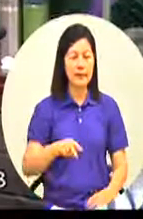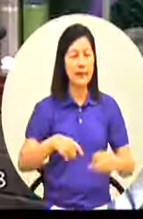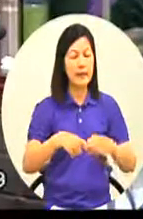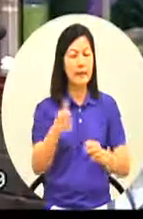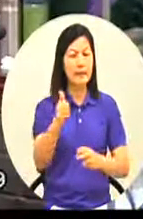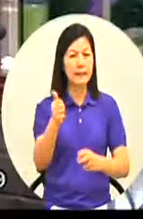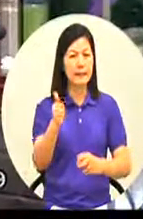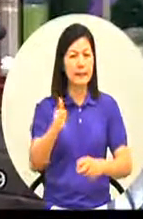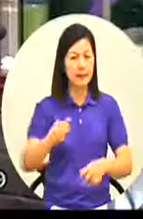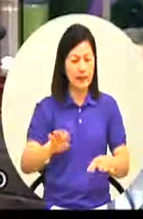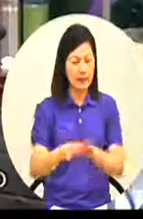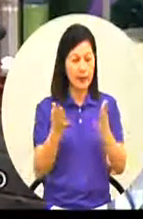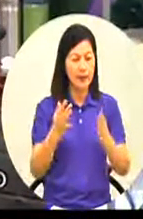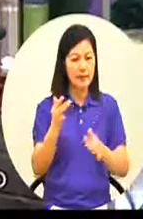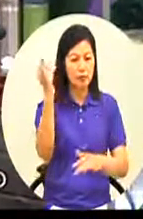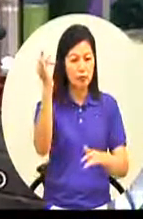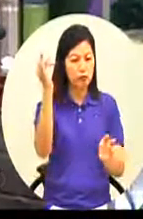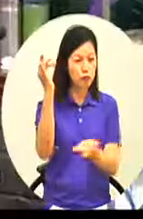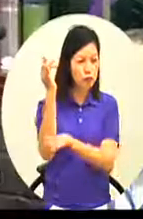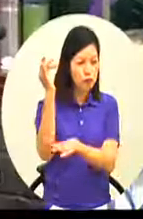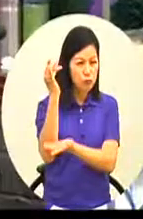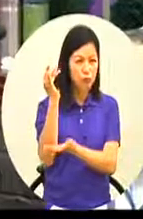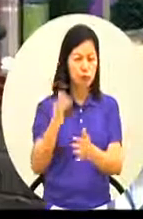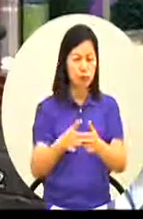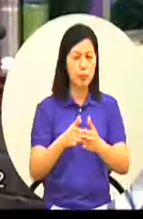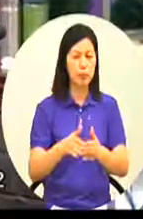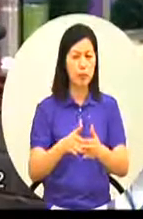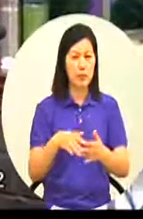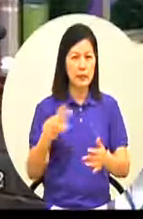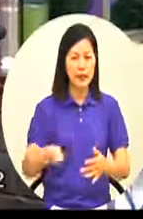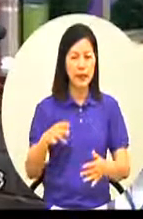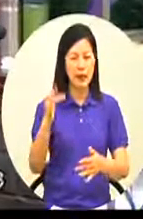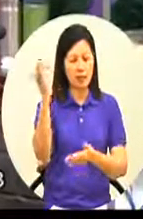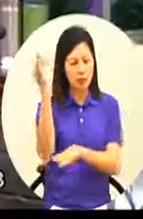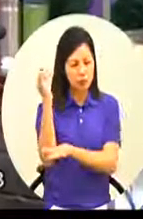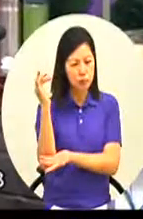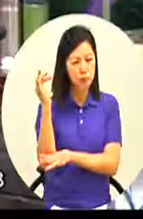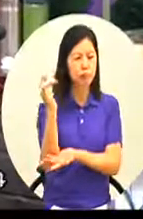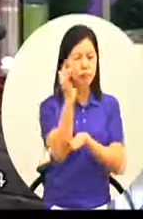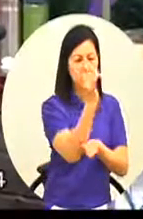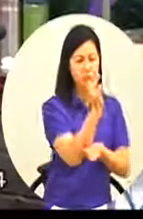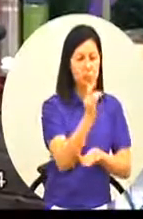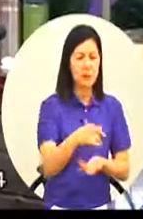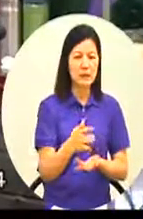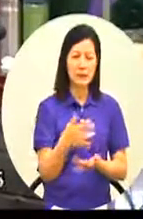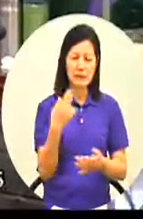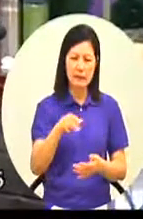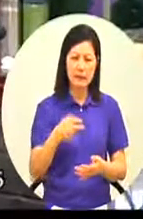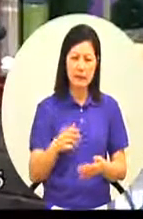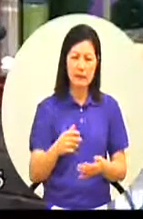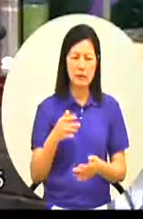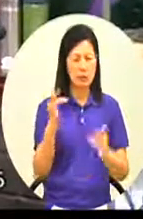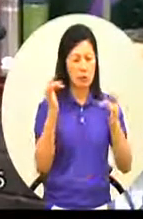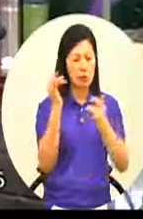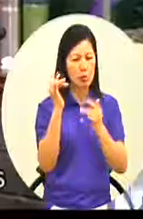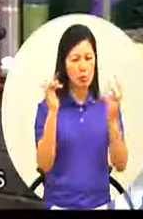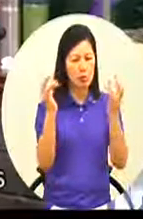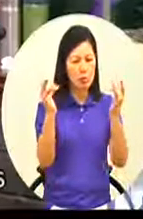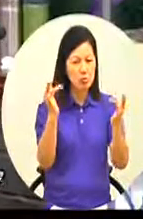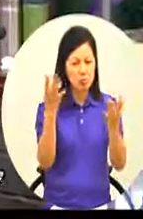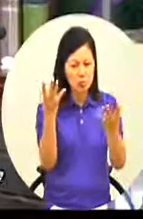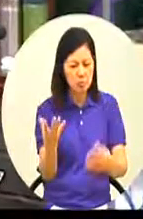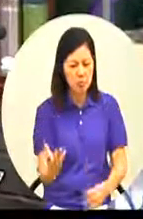样，一开始说要砍树，后来变成要就地这个移树，后来树的数目越来越少，也变成一个生态的工